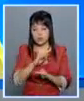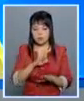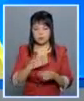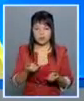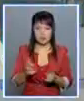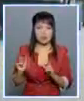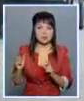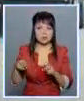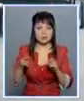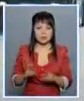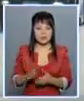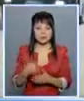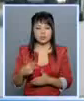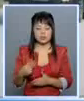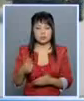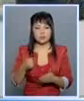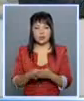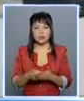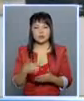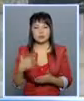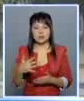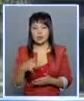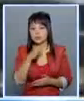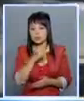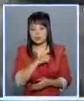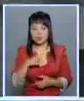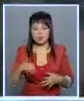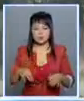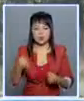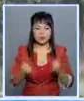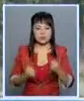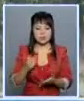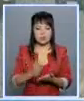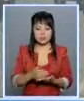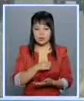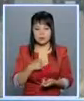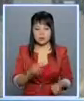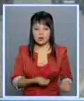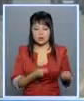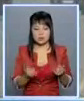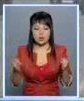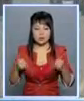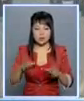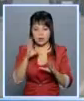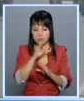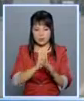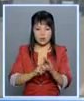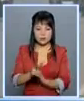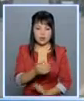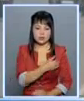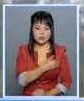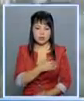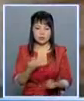метрлік цистернасы бар. 25 пен 55 жас аралығындағы жүргізушілер шикізатты Ащыкөл кен орнынан құйып алған. Тапсырма